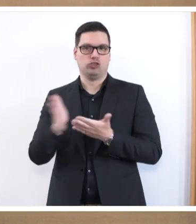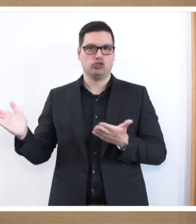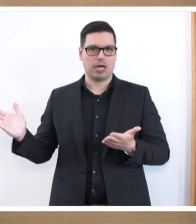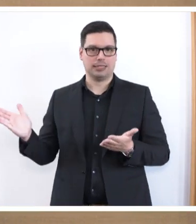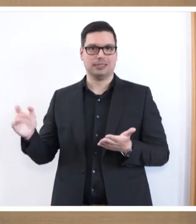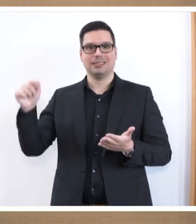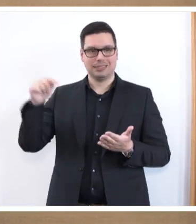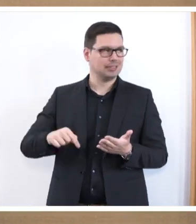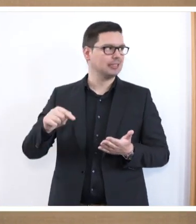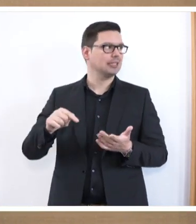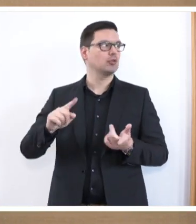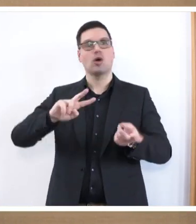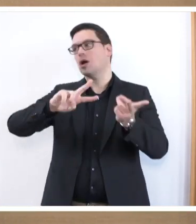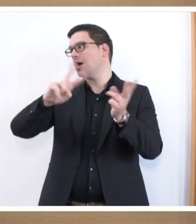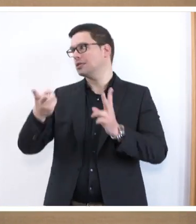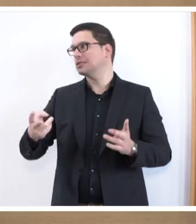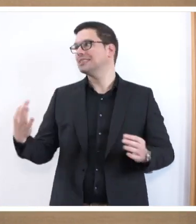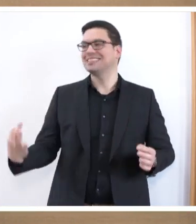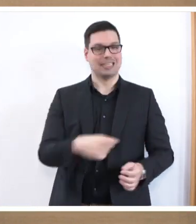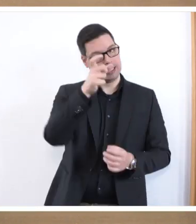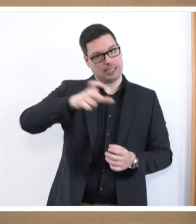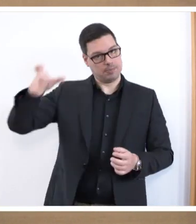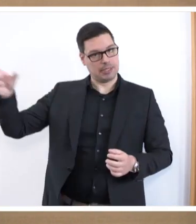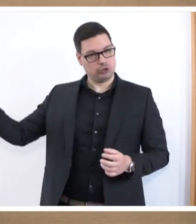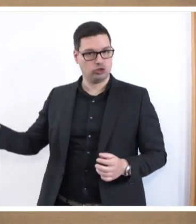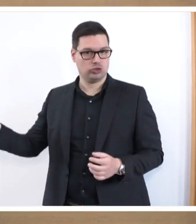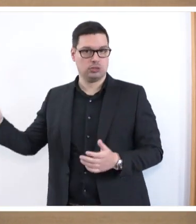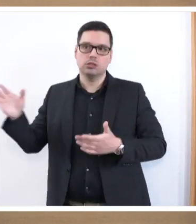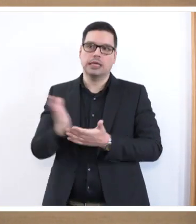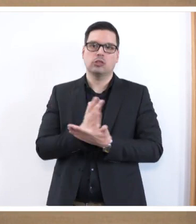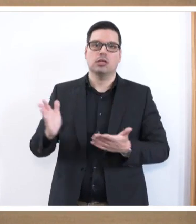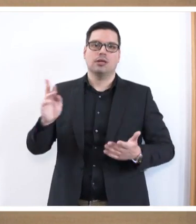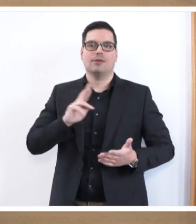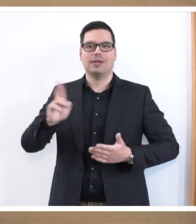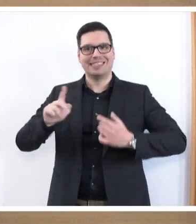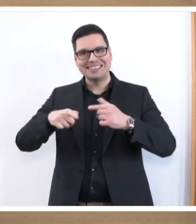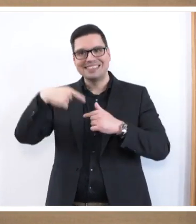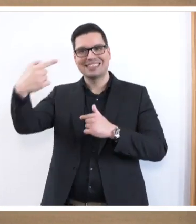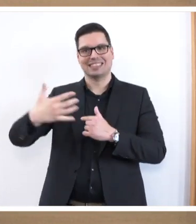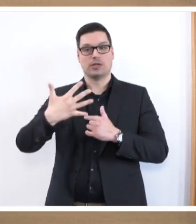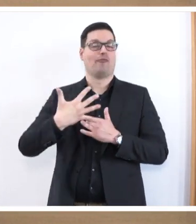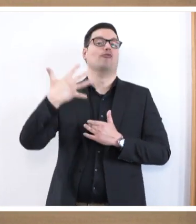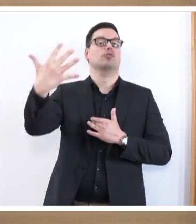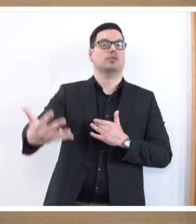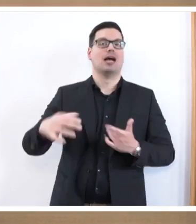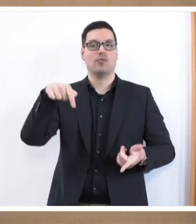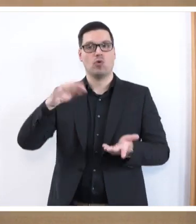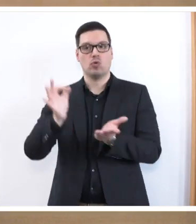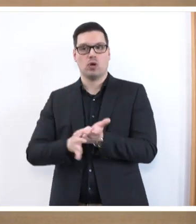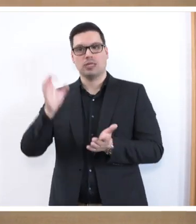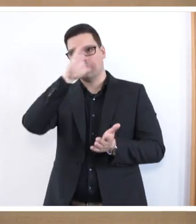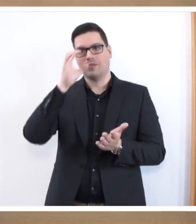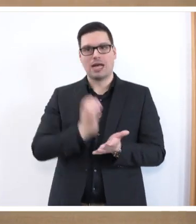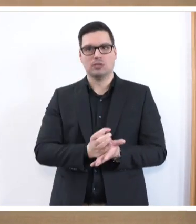wir und auch alle anderen Saarländerinnen und Saarländer darüber, wer in den nächsten 5 Jahren vor Ort Verantwortung übernehmen